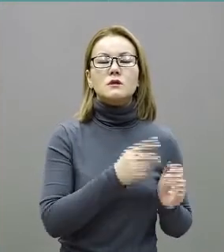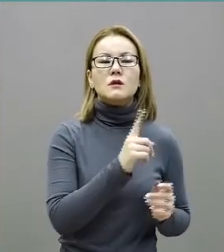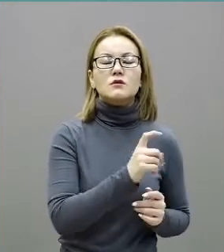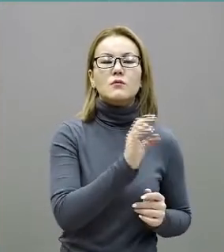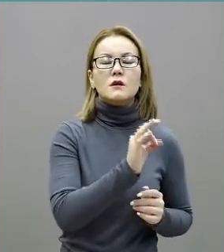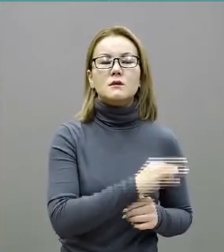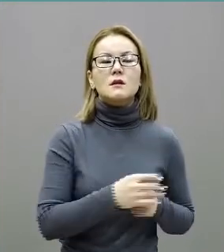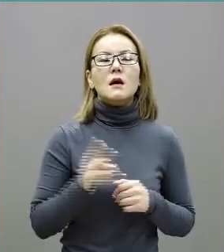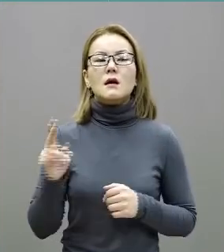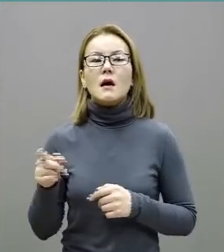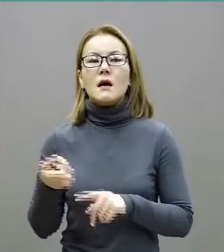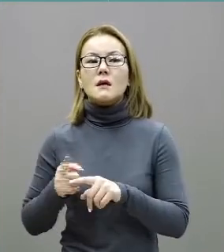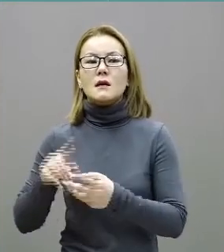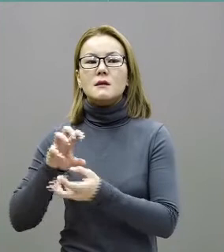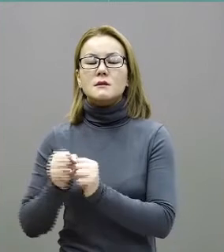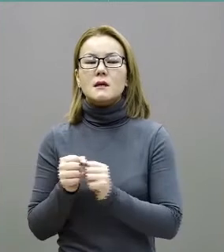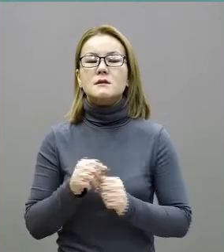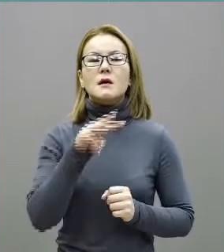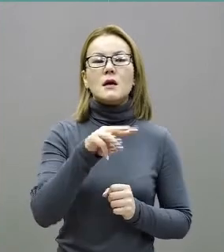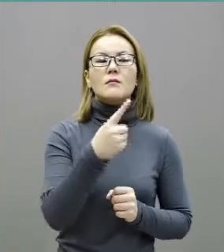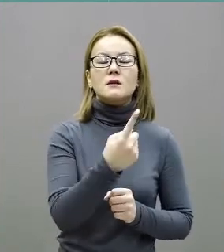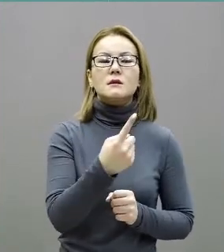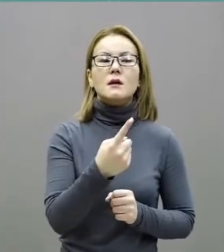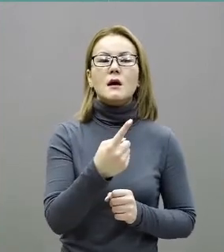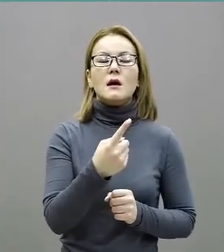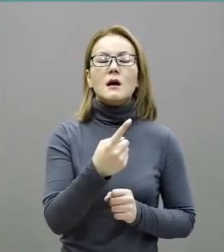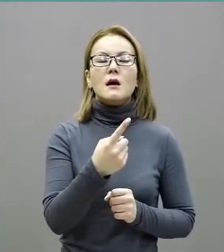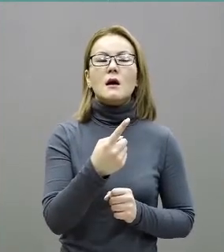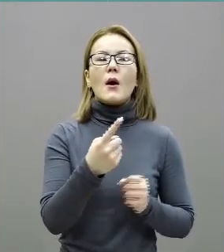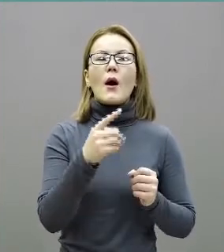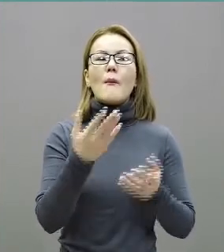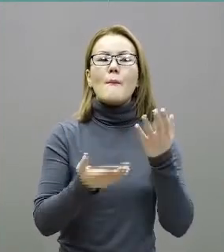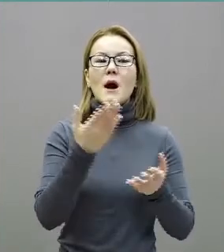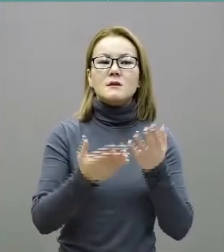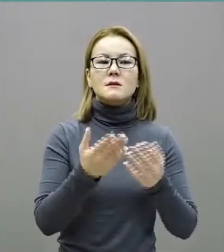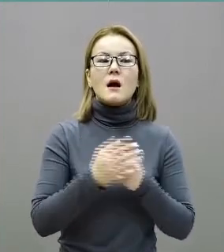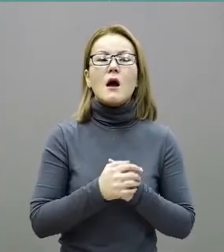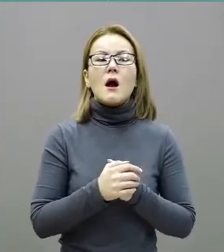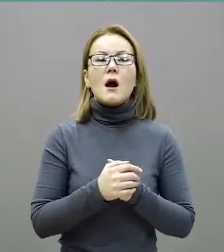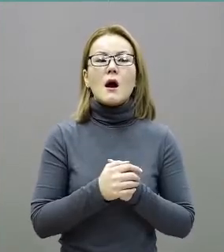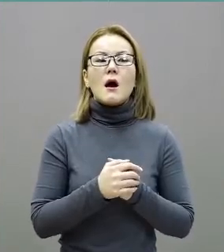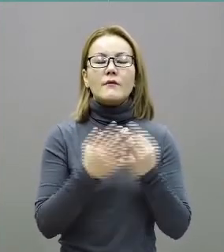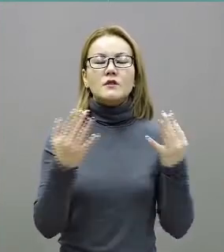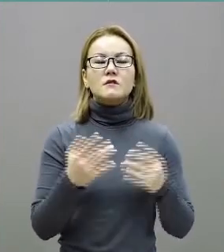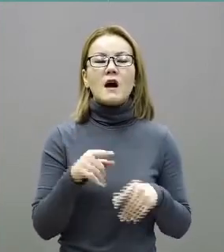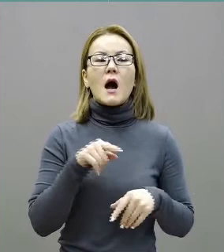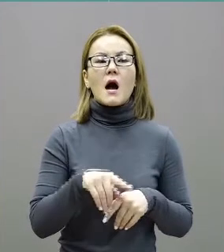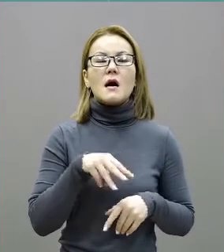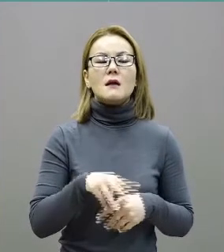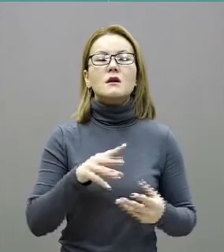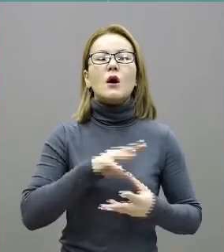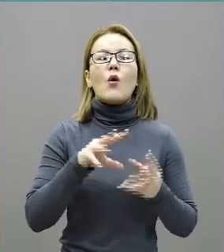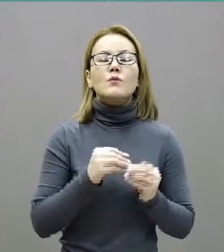концентрация вещества в процентах м1 это масса вещества м это общая масса в текстовых